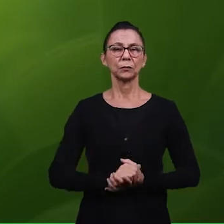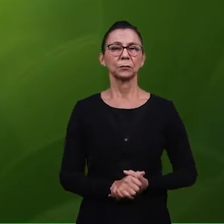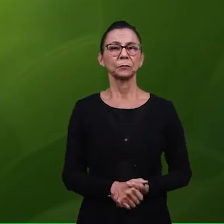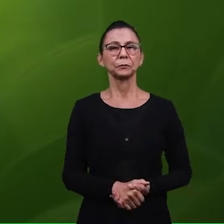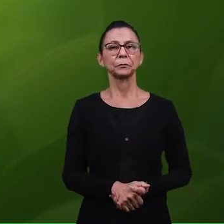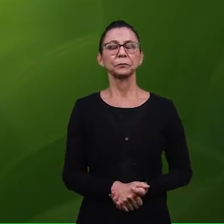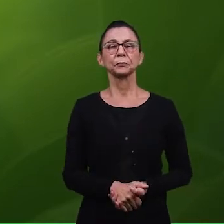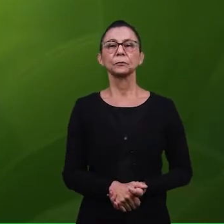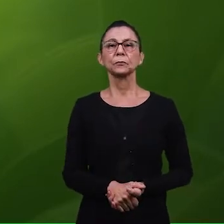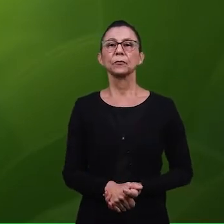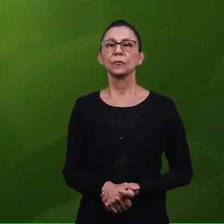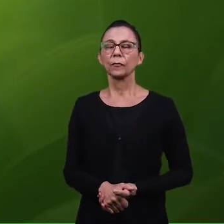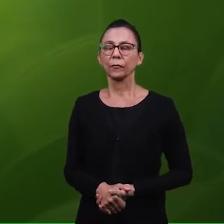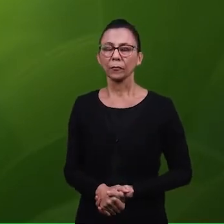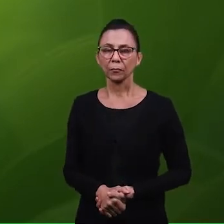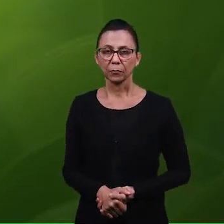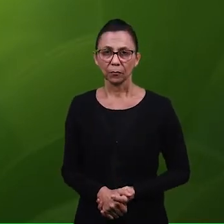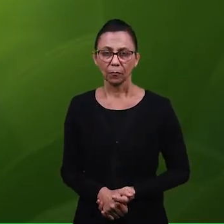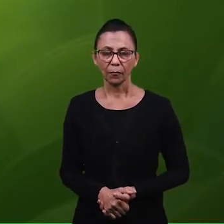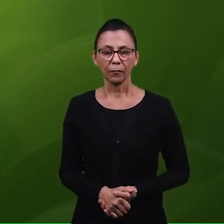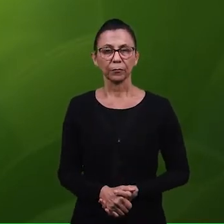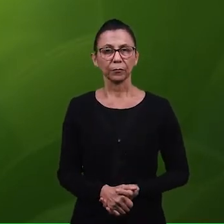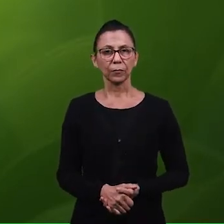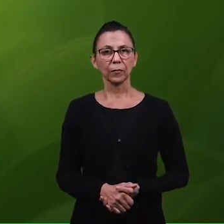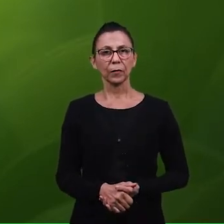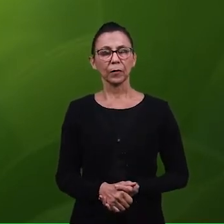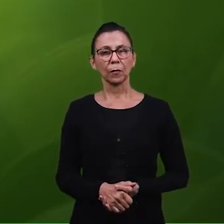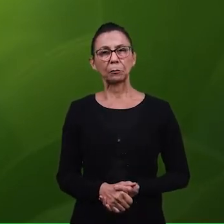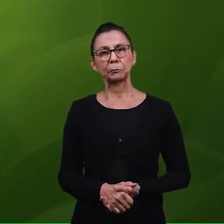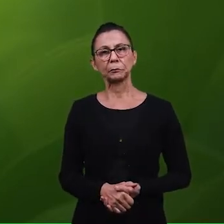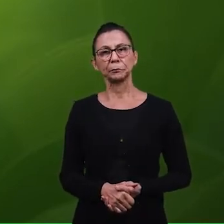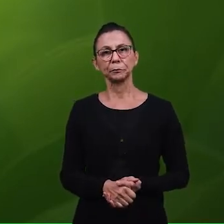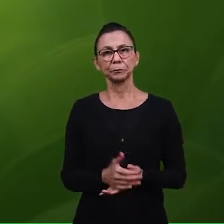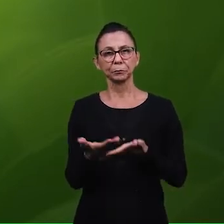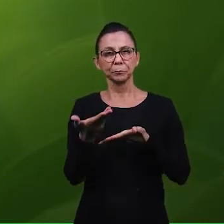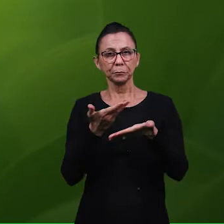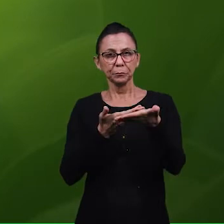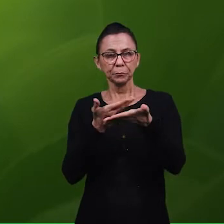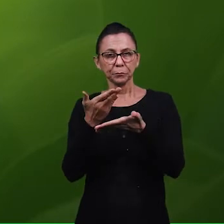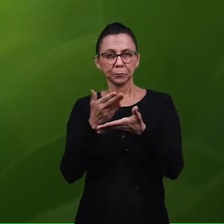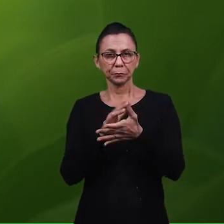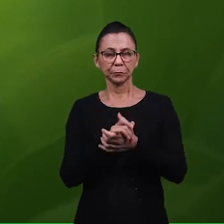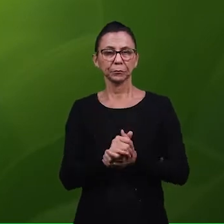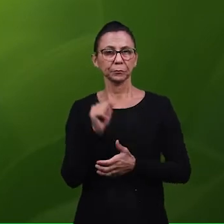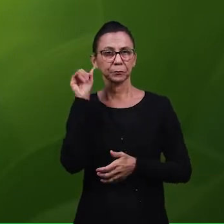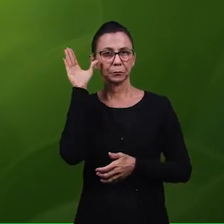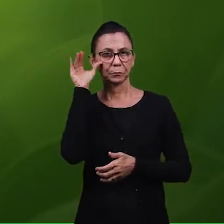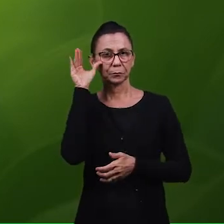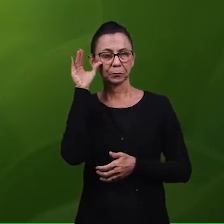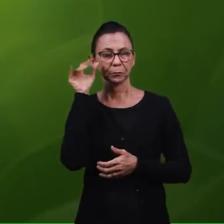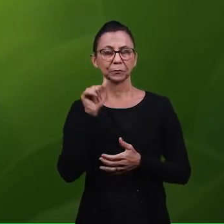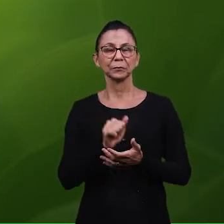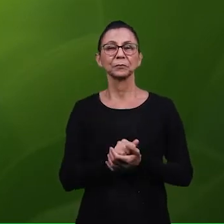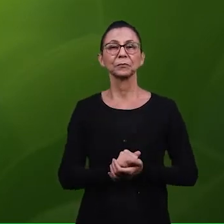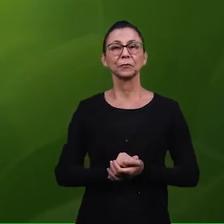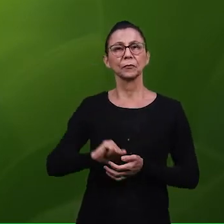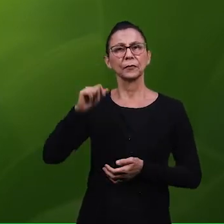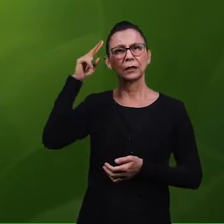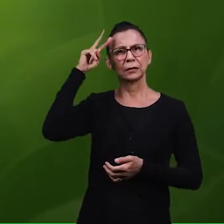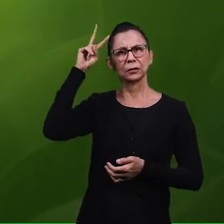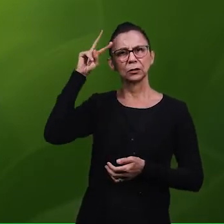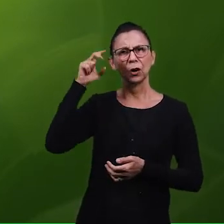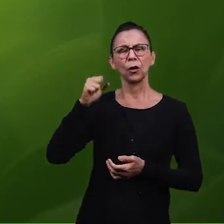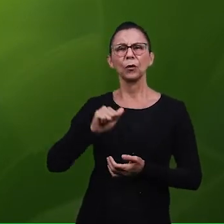semblable à un certain roi qui a célébré les noces de son fils. » Matthieu 22, verset 2,